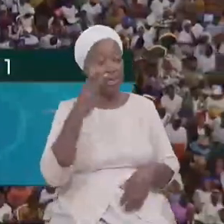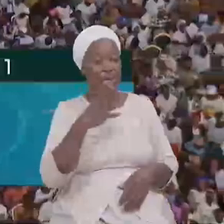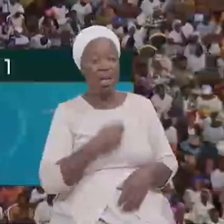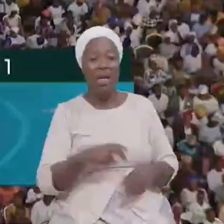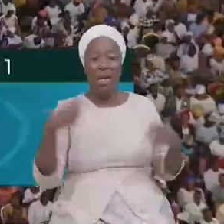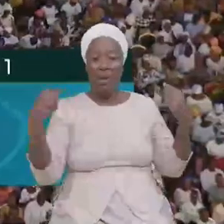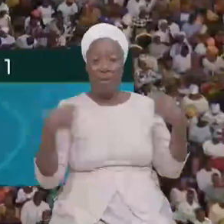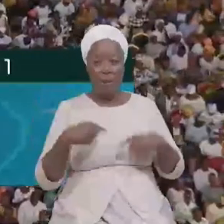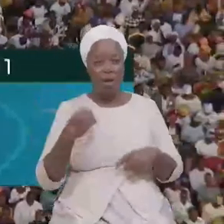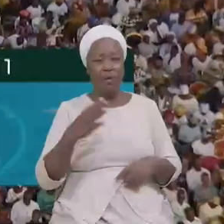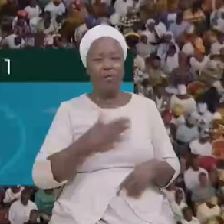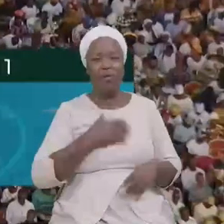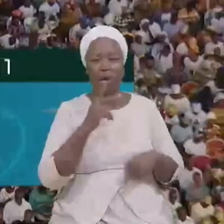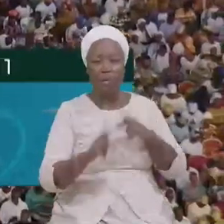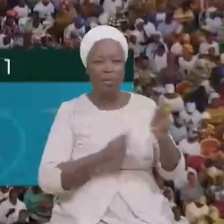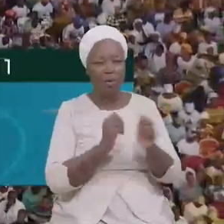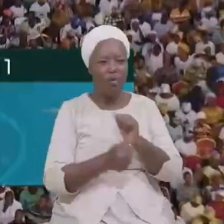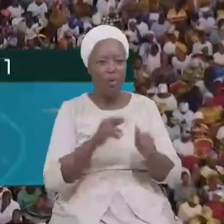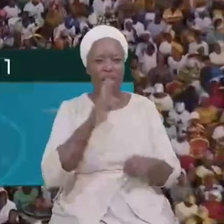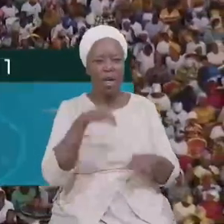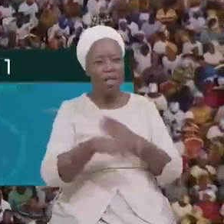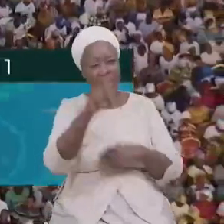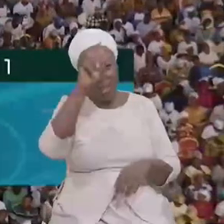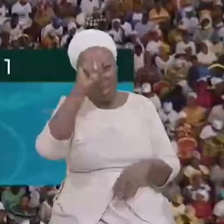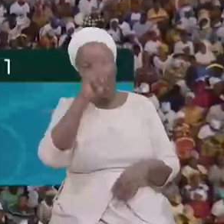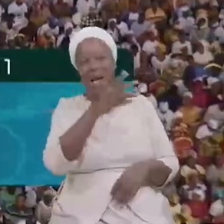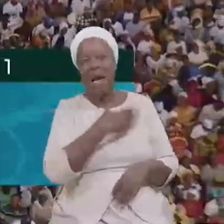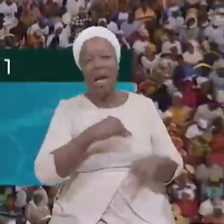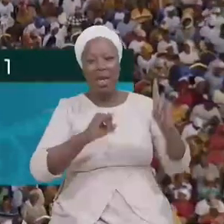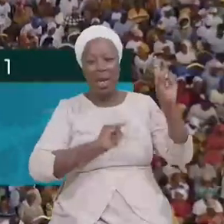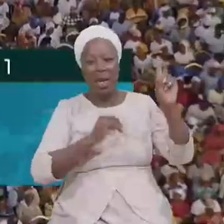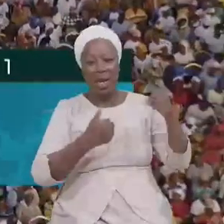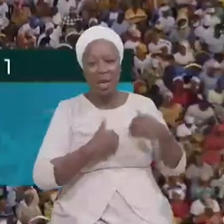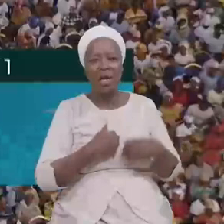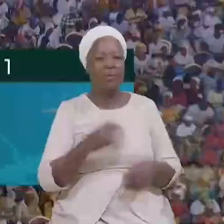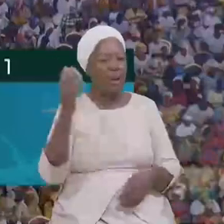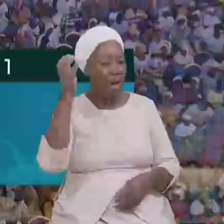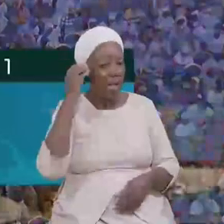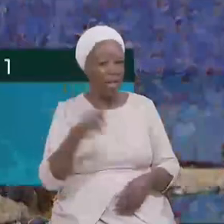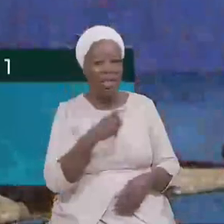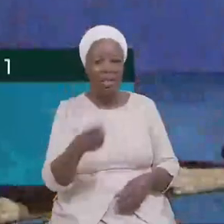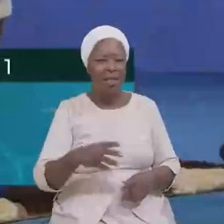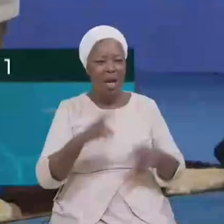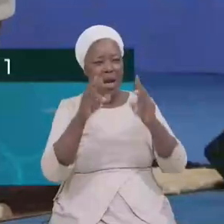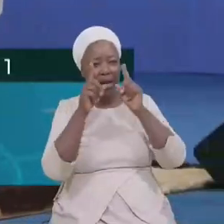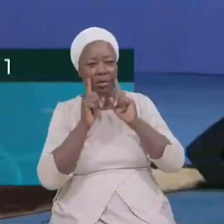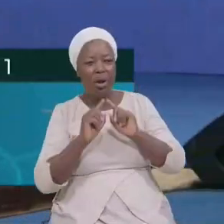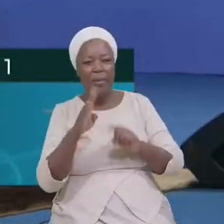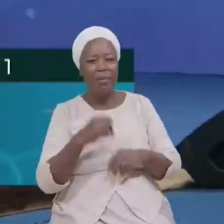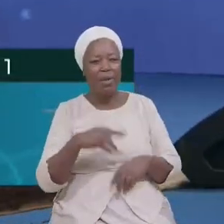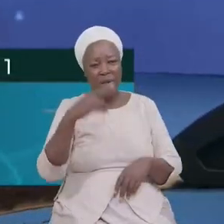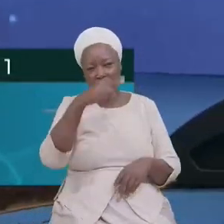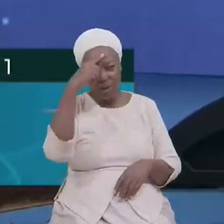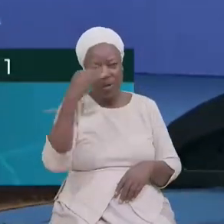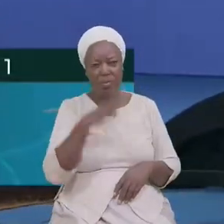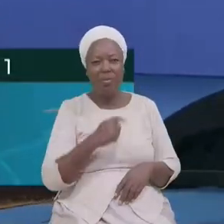L'Éternel dit, j'ai vu la souffrance de mon peuple qui est en Égypte, et j'ai entendu les cris